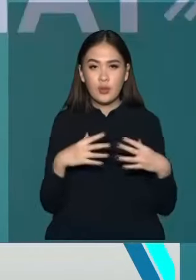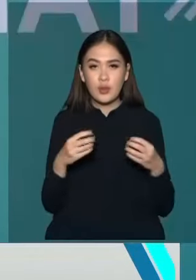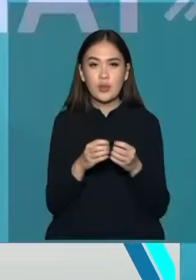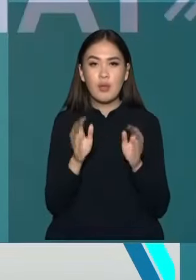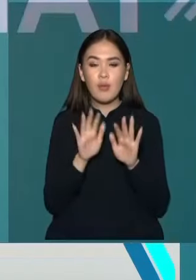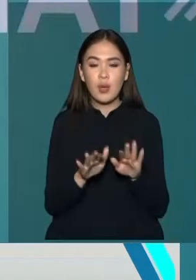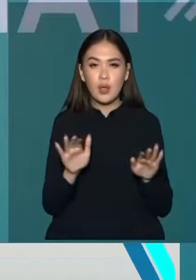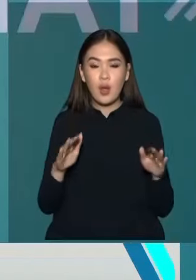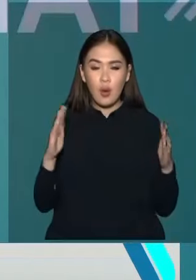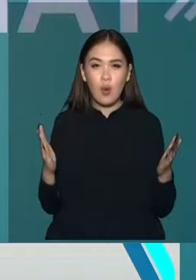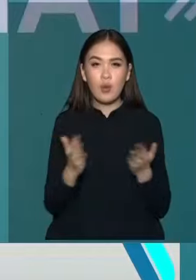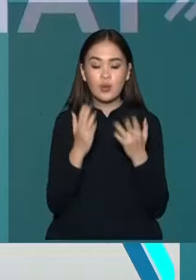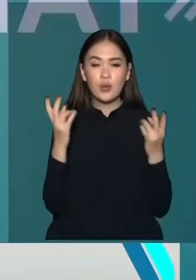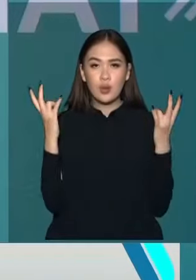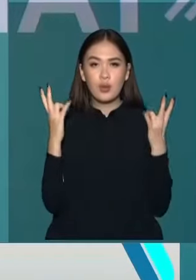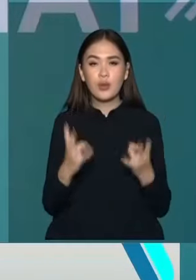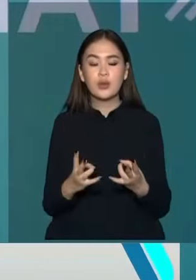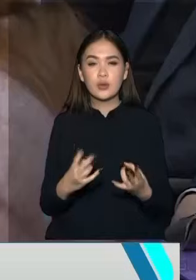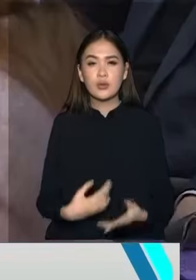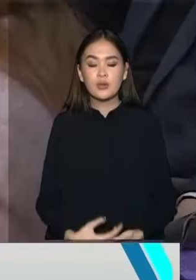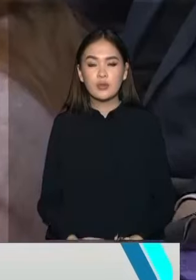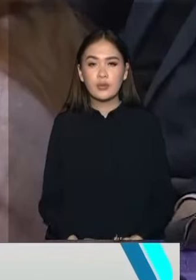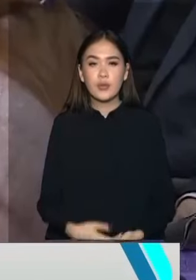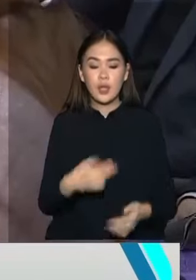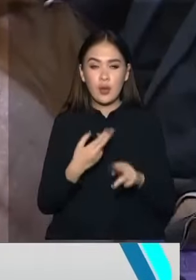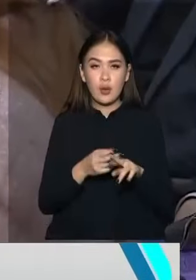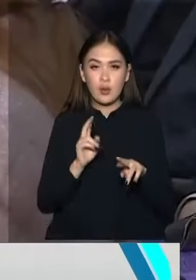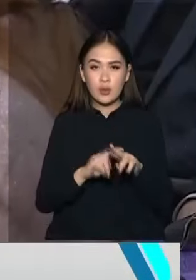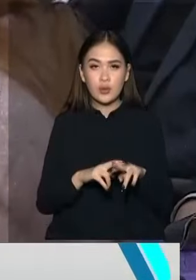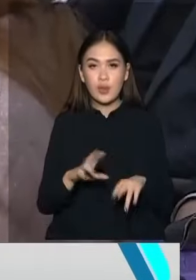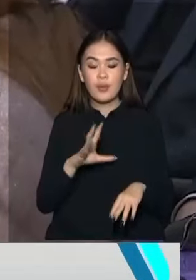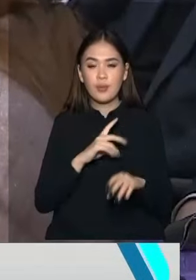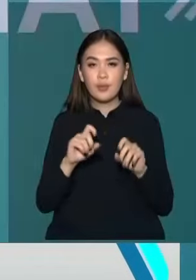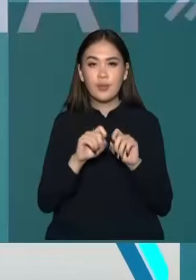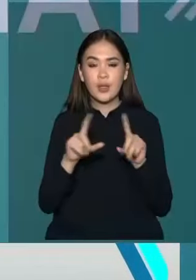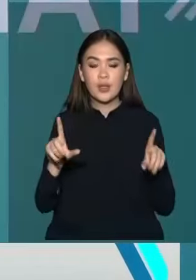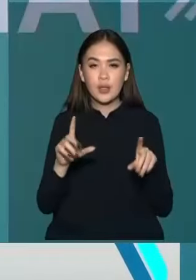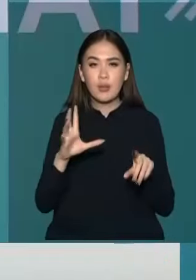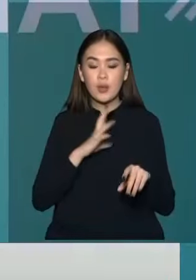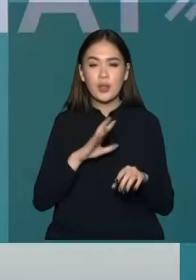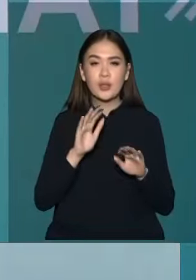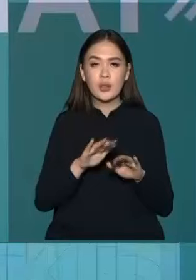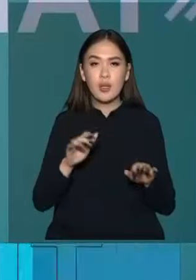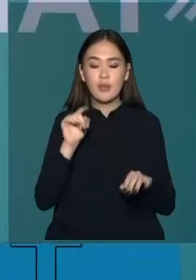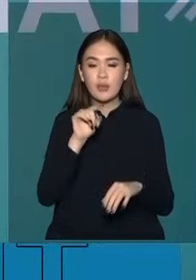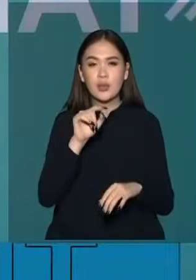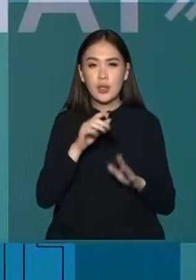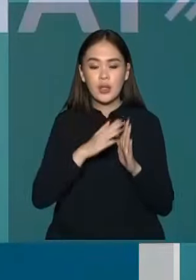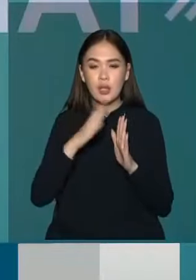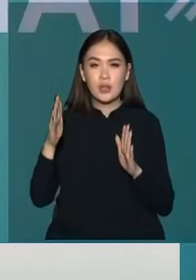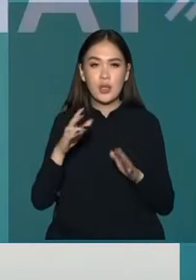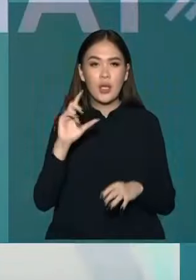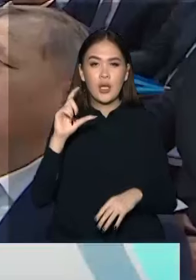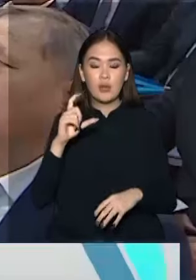балаларына қолдау көрсетуді қазір қолымызға алып жатырмыз. Ол үшін мектеп жасындағы мыңнан аса сол